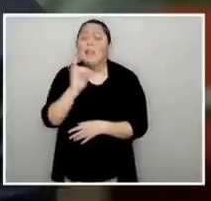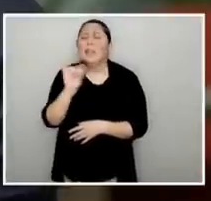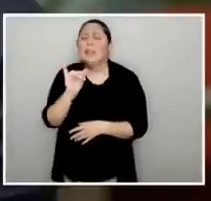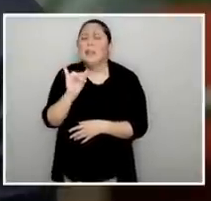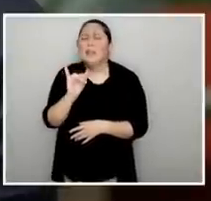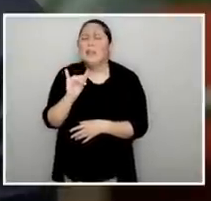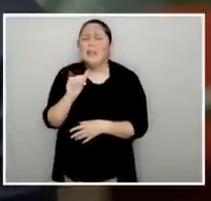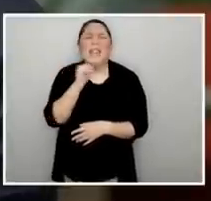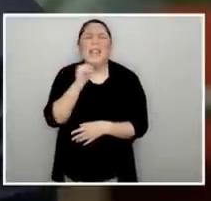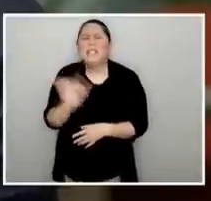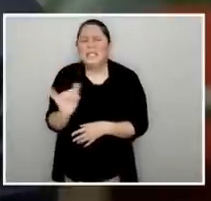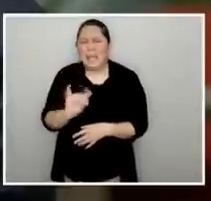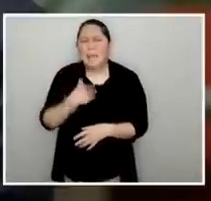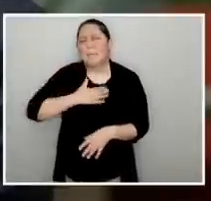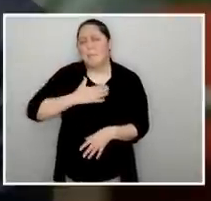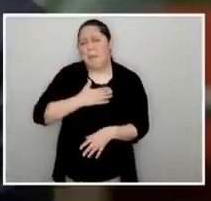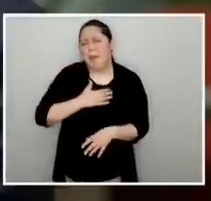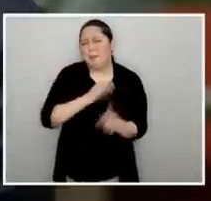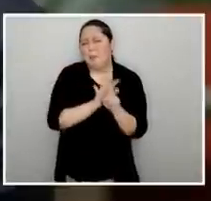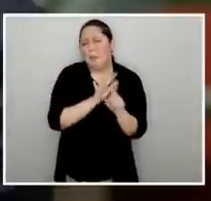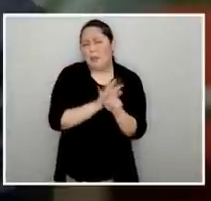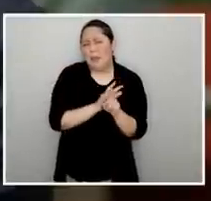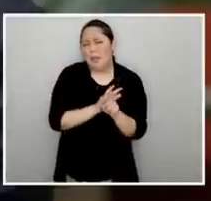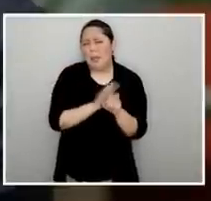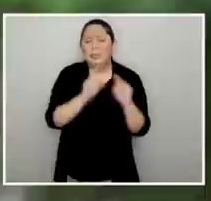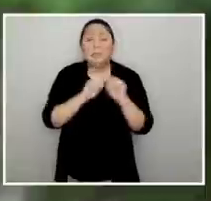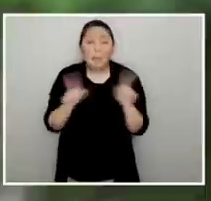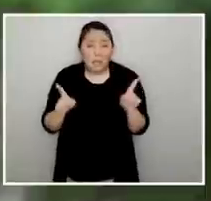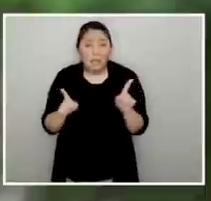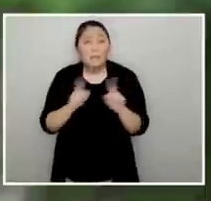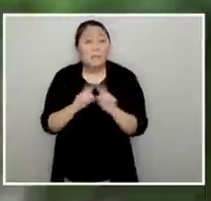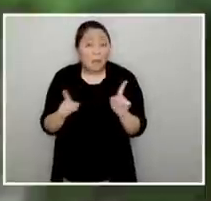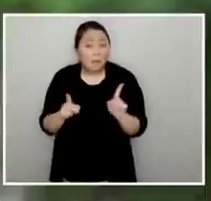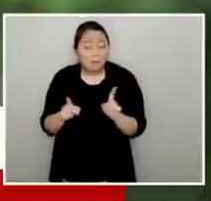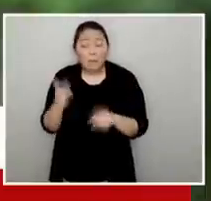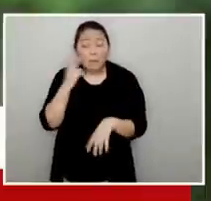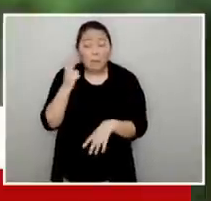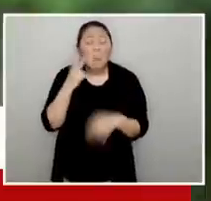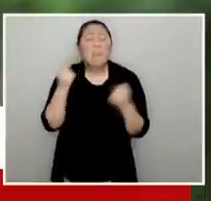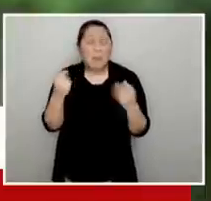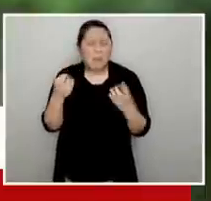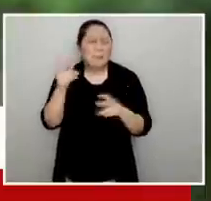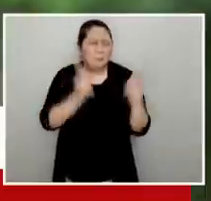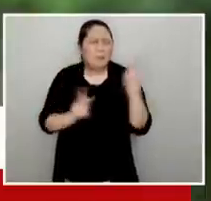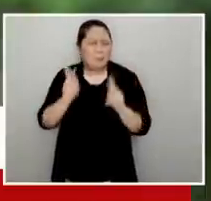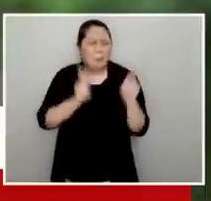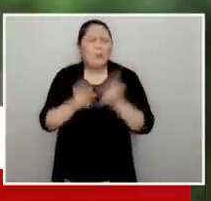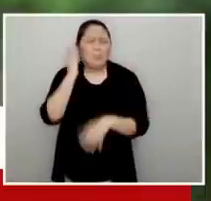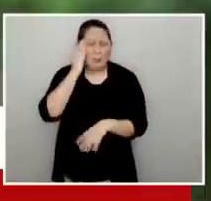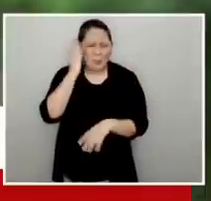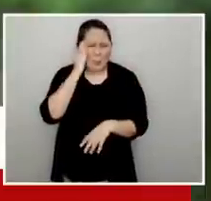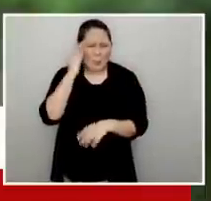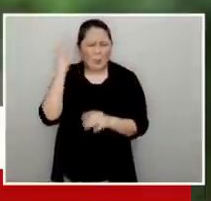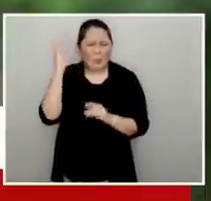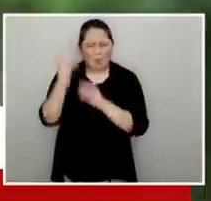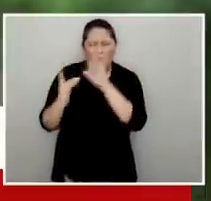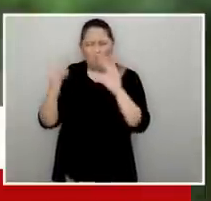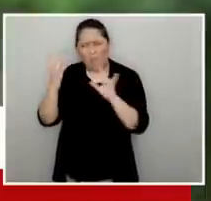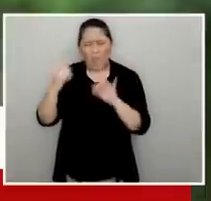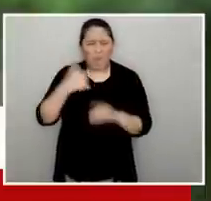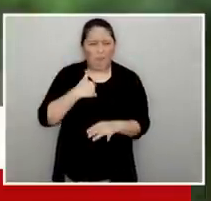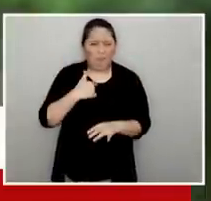Pero bihira naman ang tao na hindi nakakilala sa akin. Aminado si Montemayor na hindi siya kasing popular ng kanyang mga kalaban